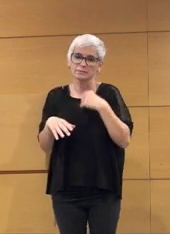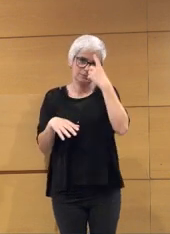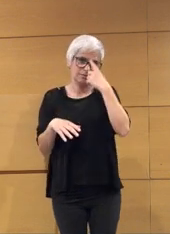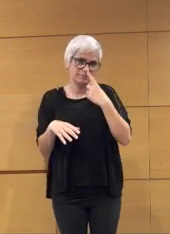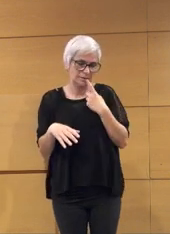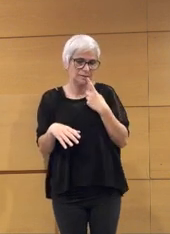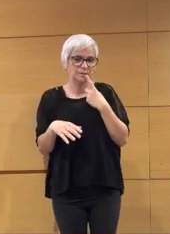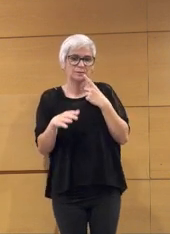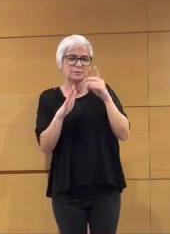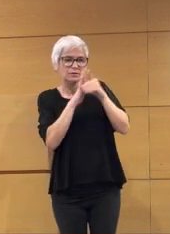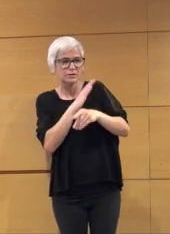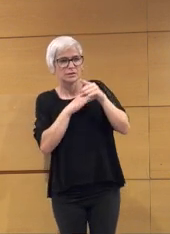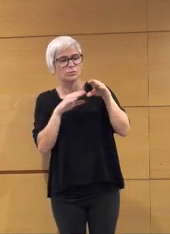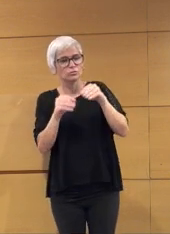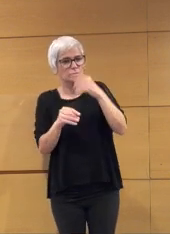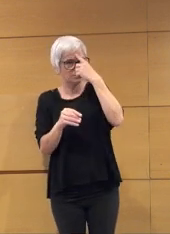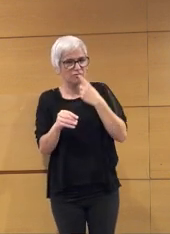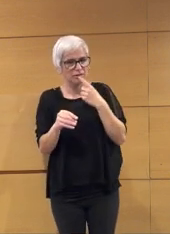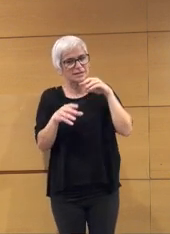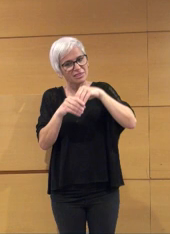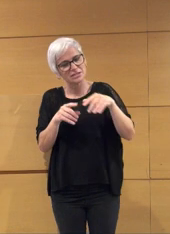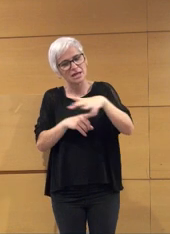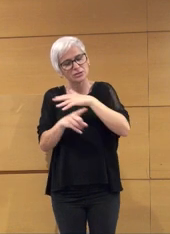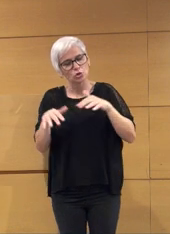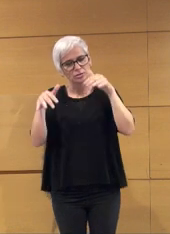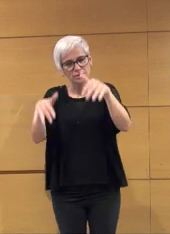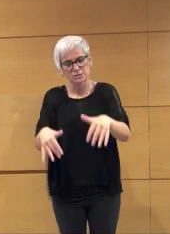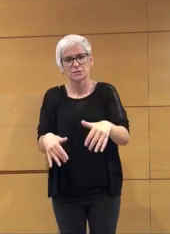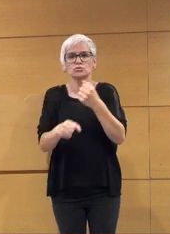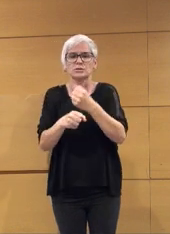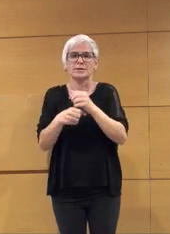entorns immersius, mixtes immersius, i llavors hem treballat amb quatre